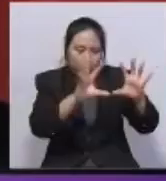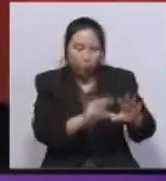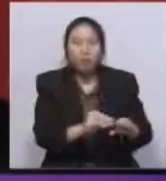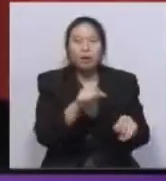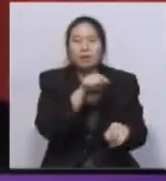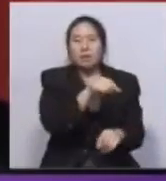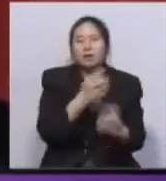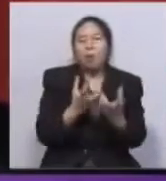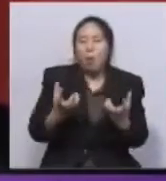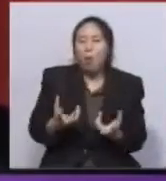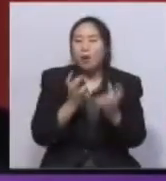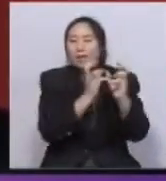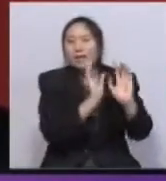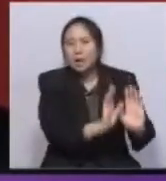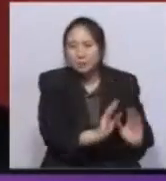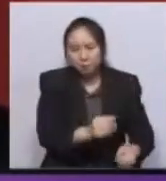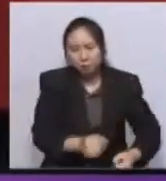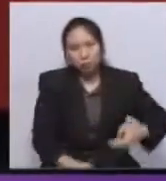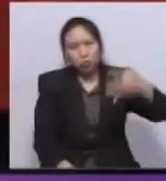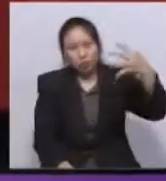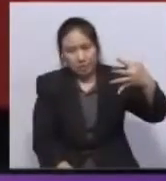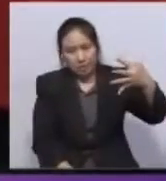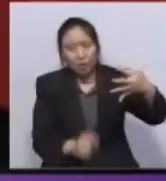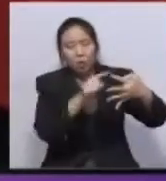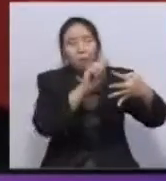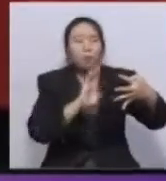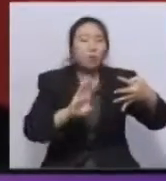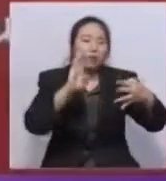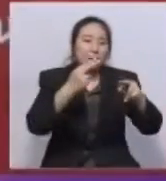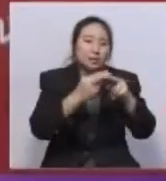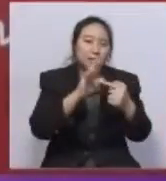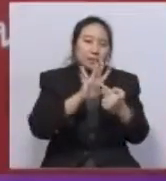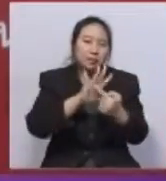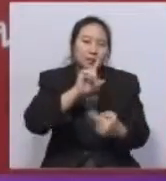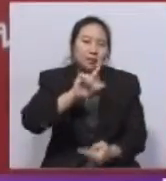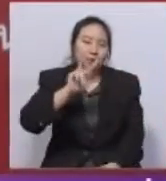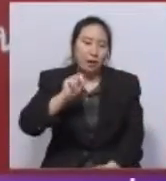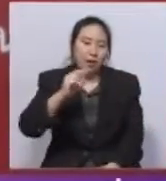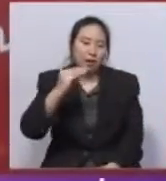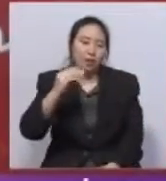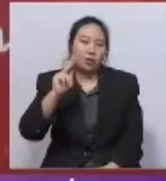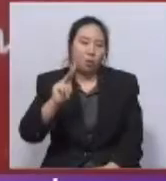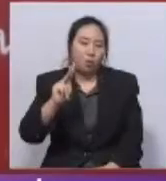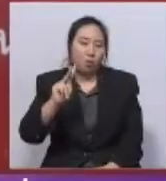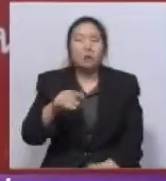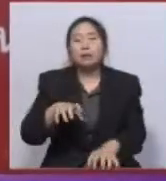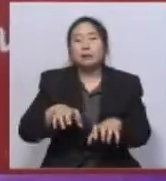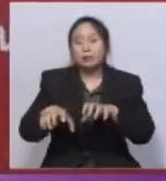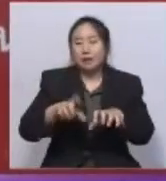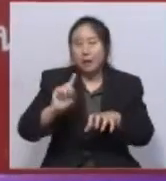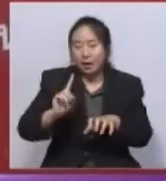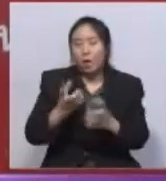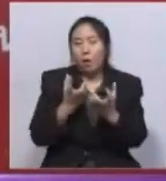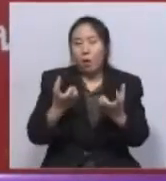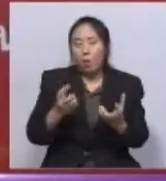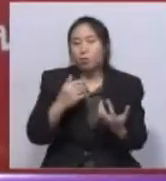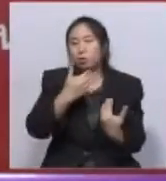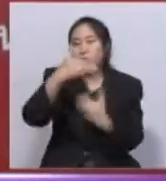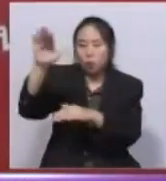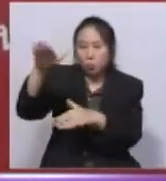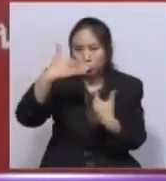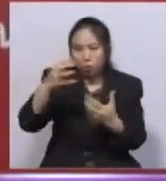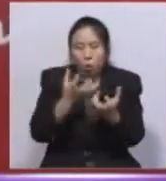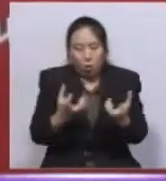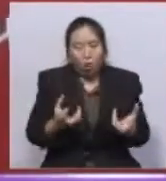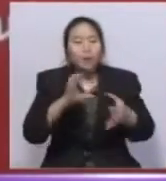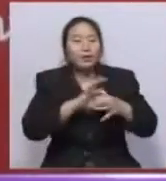เก็บสินค้าสูง4ชั้นของบริษัท Lanco Sport and Musical จำกัดประกอบกิจการขายส่งนำเข้าและส่งออกอุ